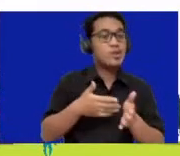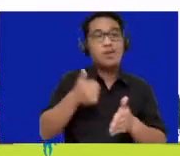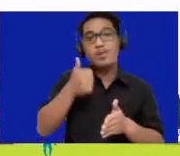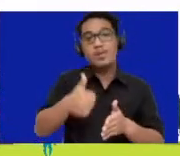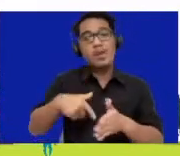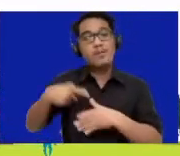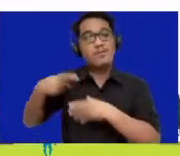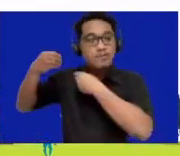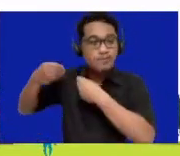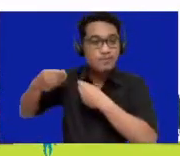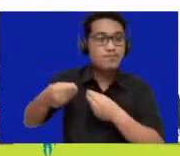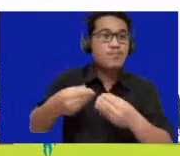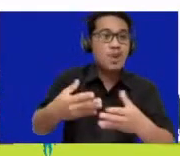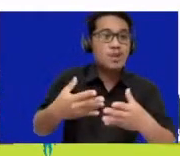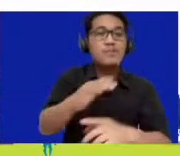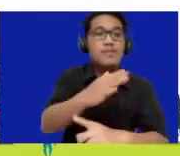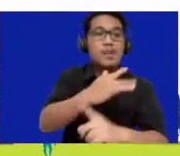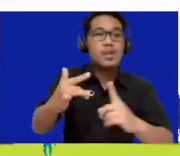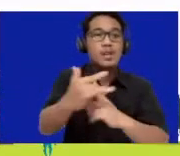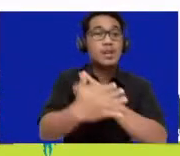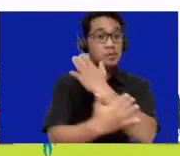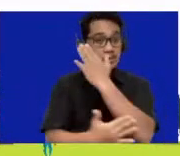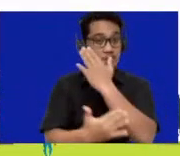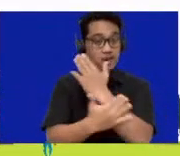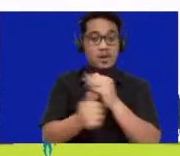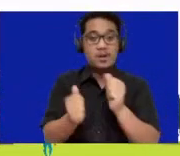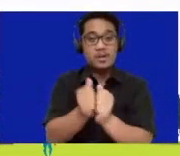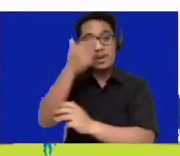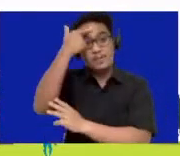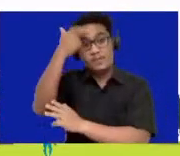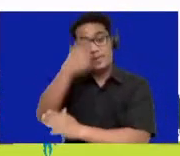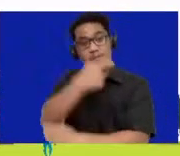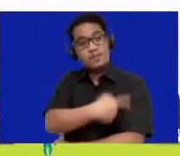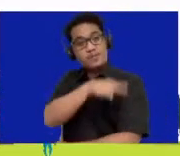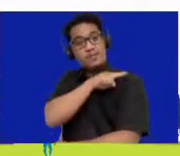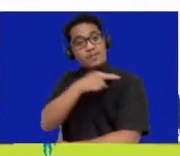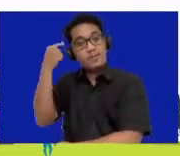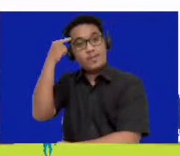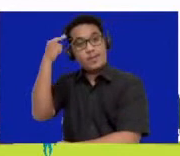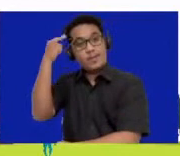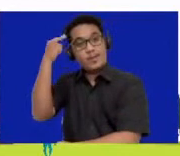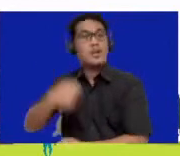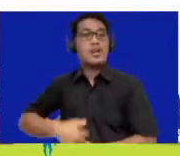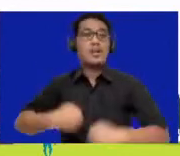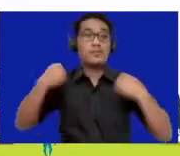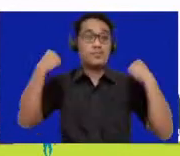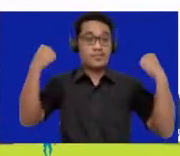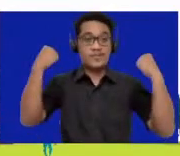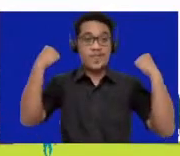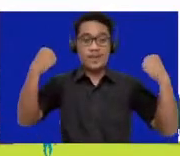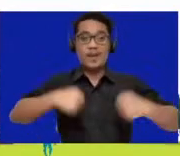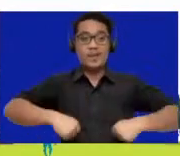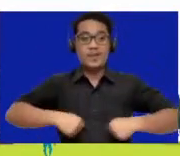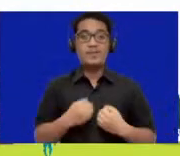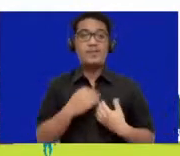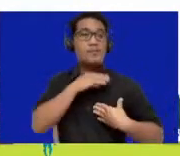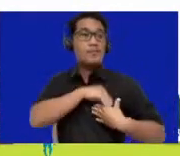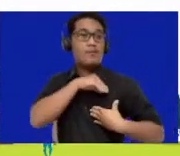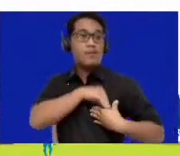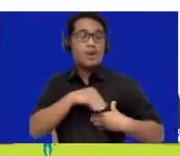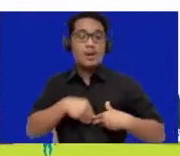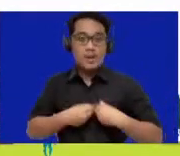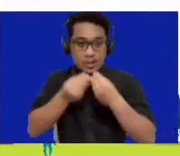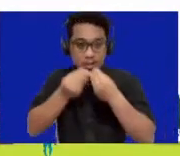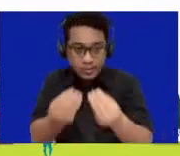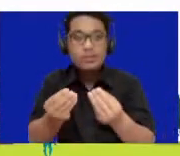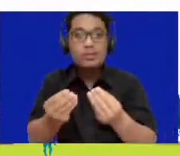masyarakat dan negara dalam bentuk keahlian, pikiran, dan tenaga yang bermanfaat bagi kemanusiaan. Terima